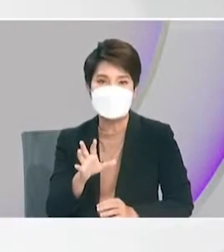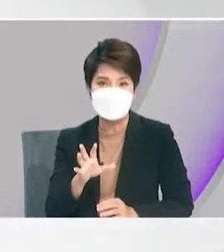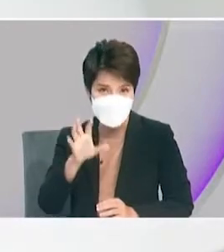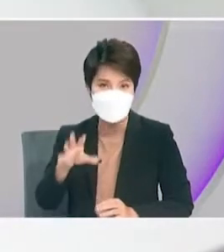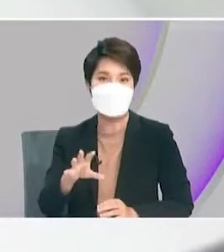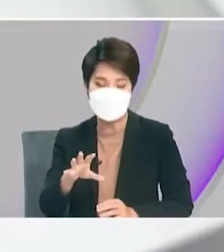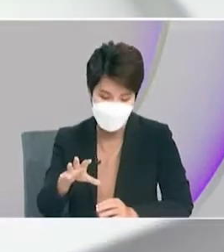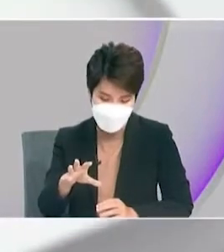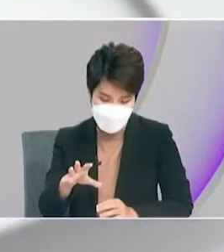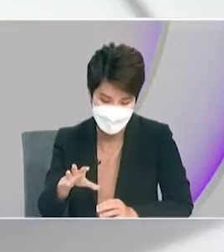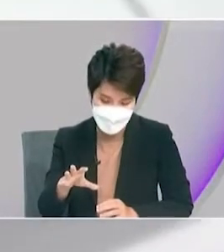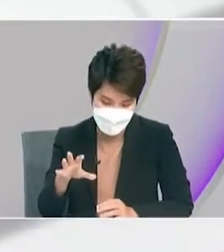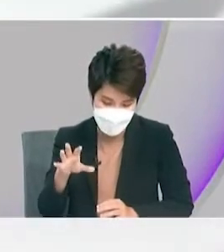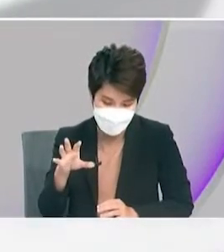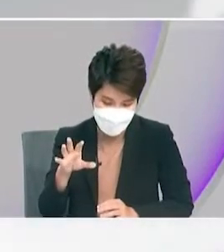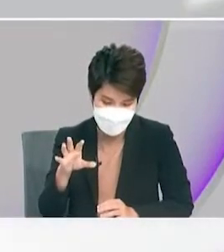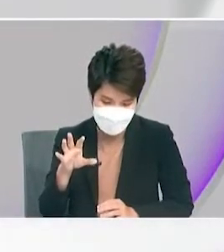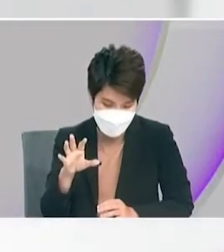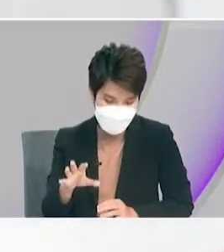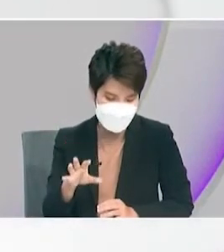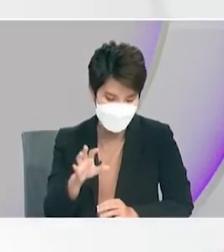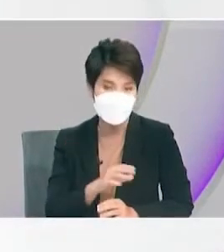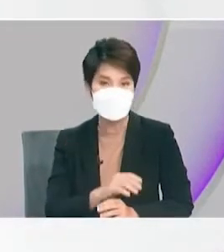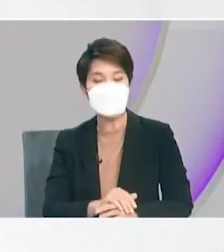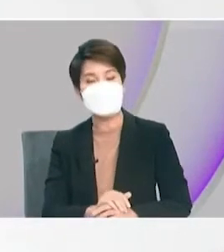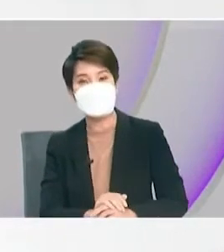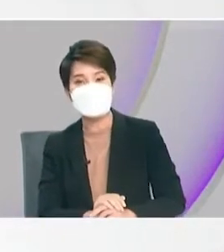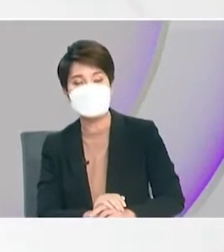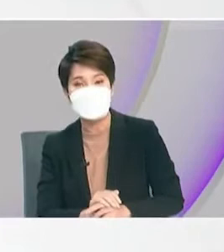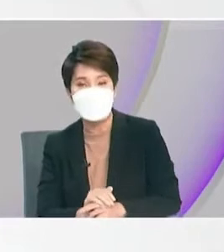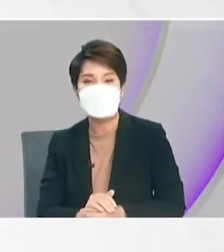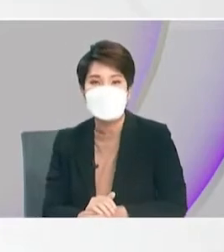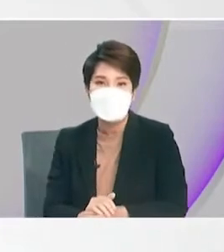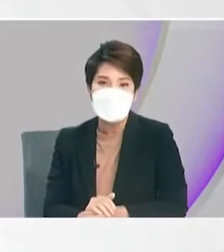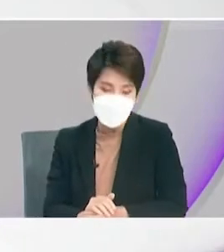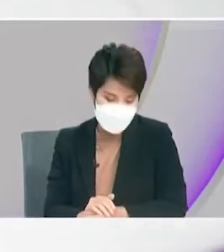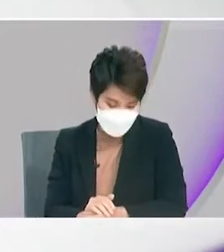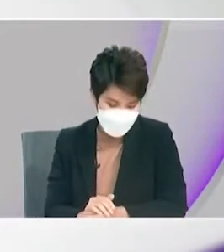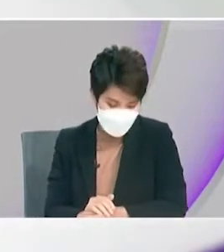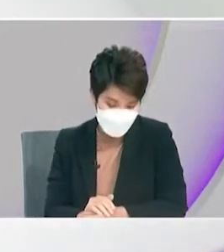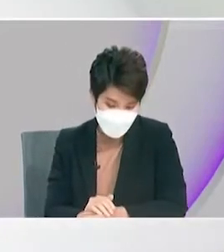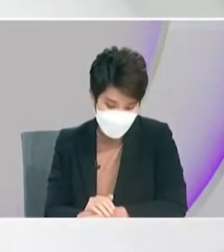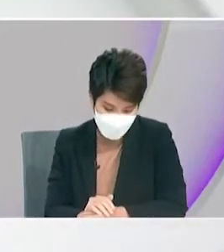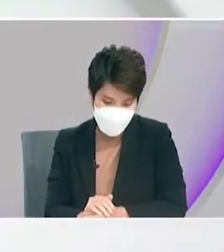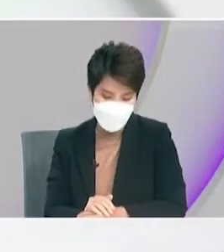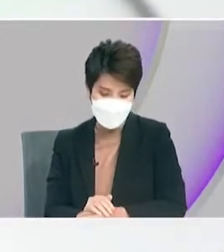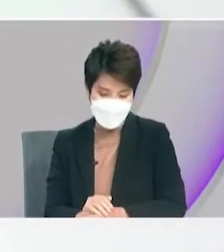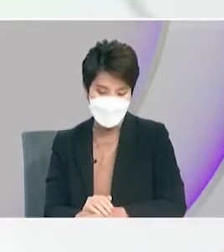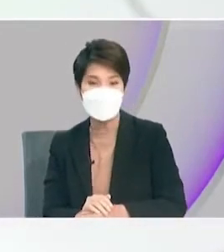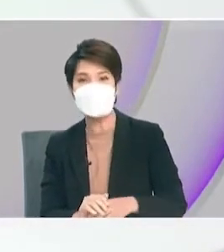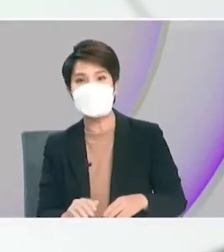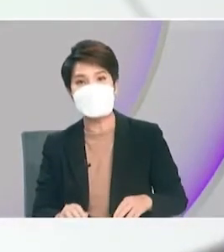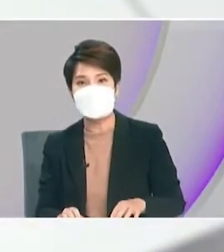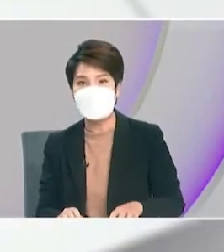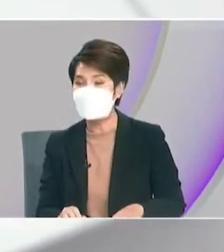างนั้นเนี่ยเขาจะทำงานต่อค่ะด้วยการแจ้งไปยังคุณชัชชาติ สิทธิพันธ์ผู้ว่าราชการกรุงเทพมหานคร